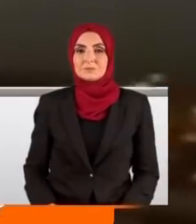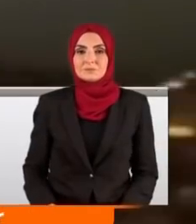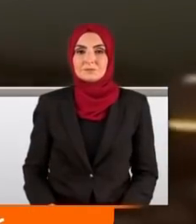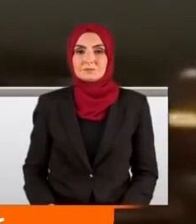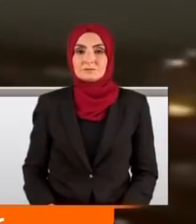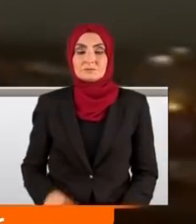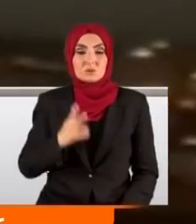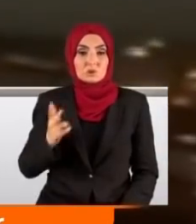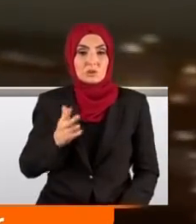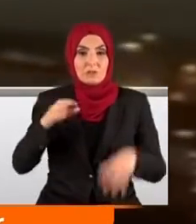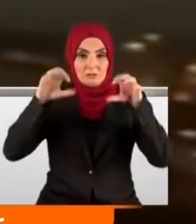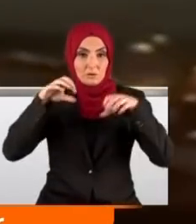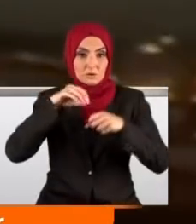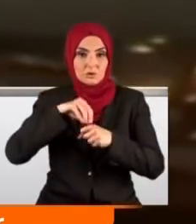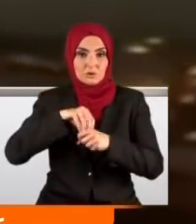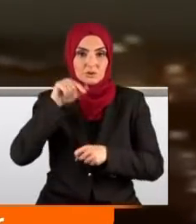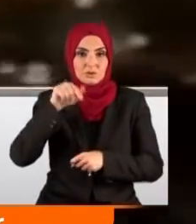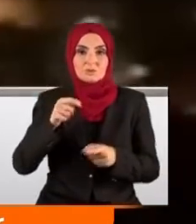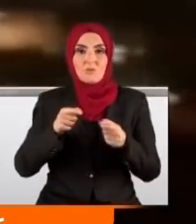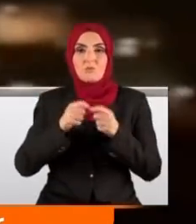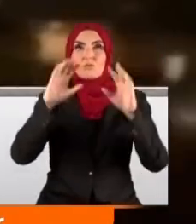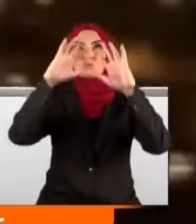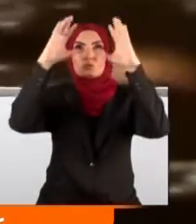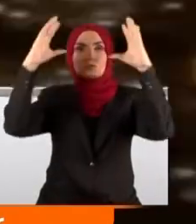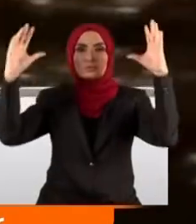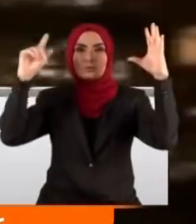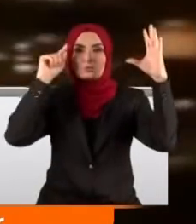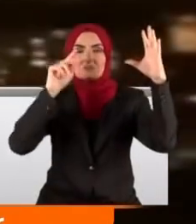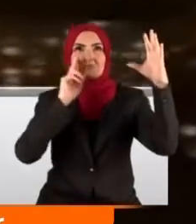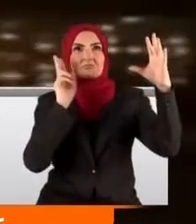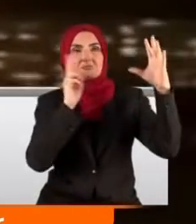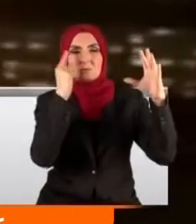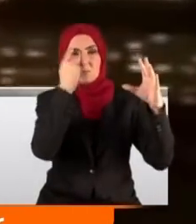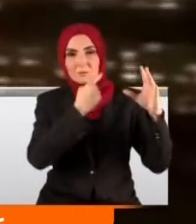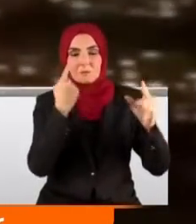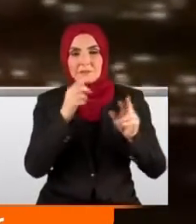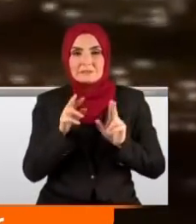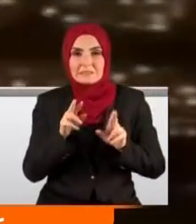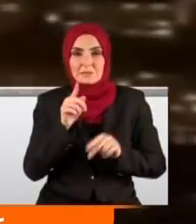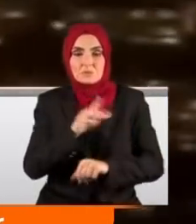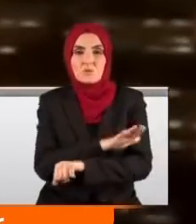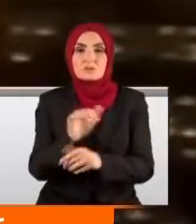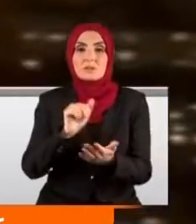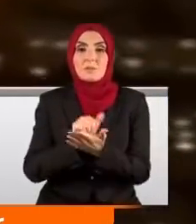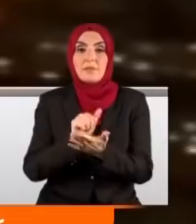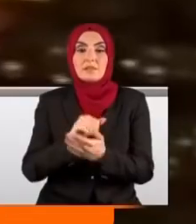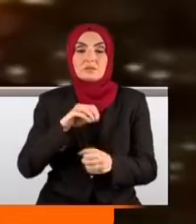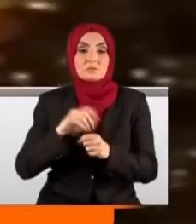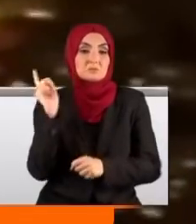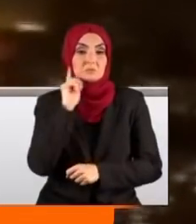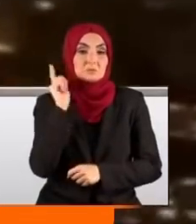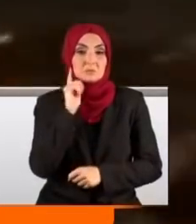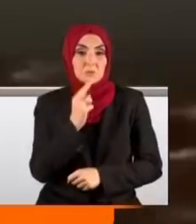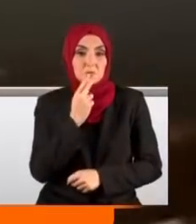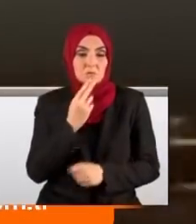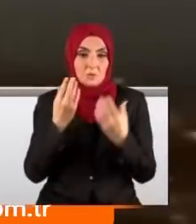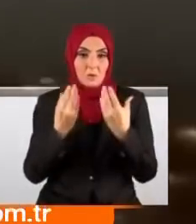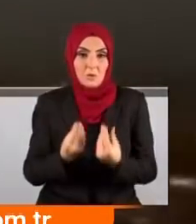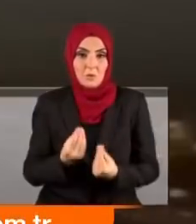Şiddetli yağış sırasında bulutların üzerinde görülen bir silüet sosyal medyada en çok konuşulan görüntülerden biri oldu. Onu Harry